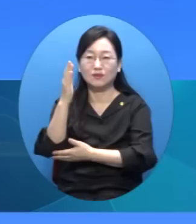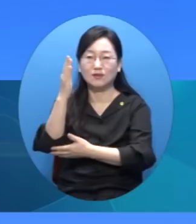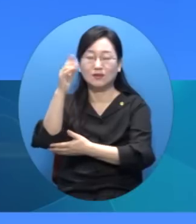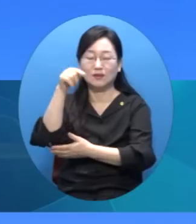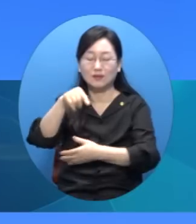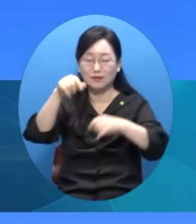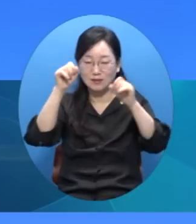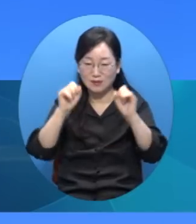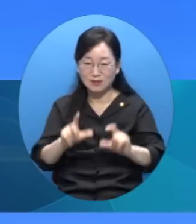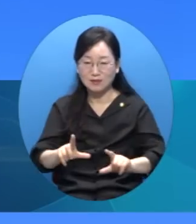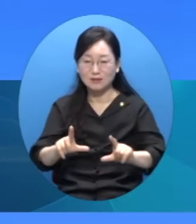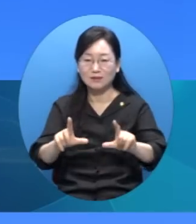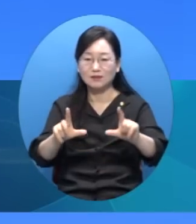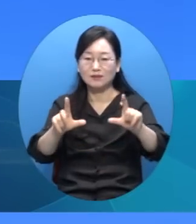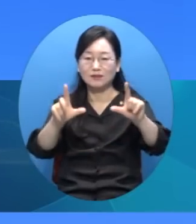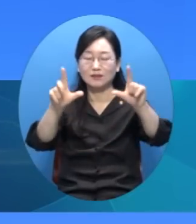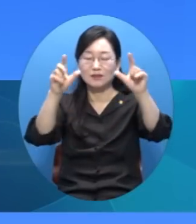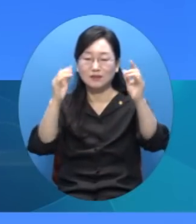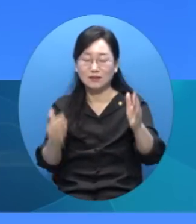영광의